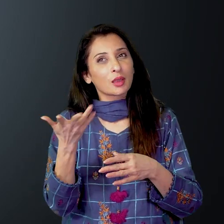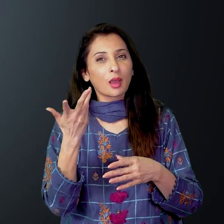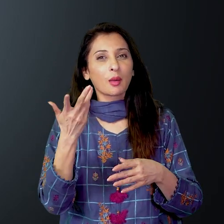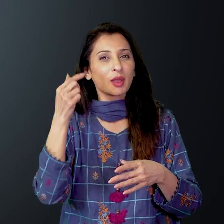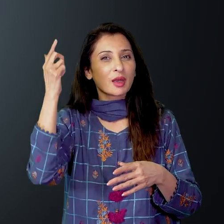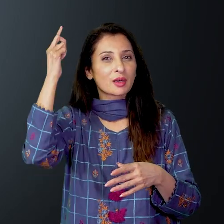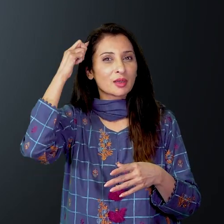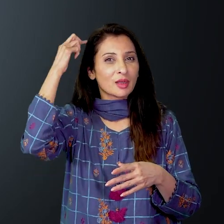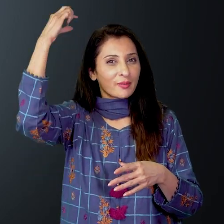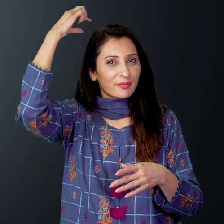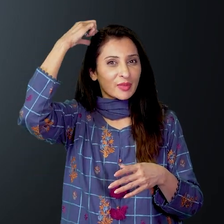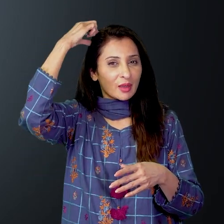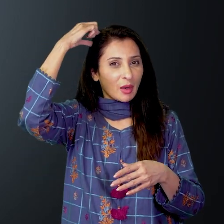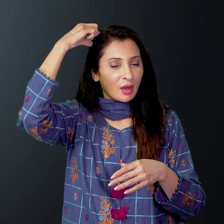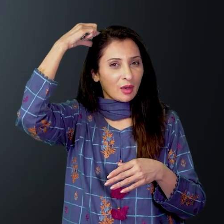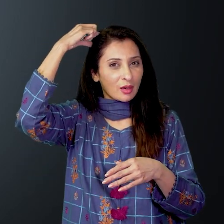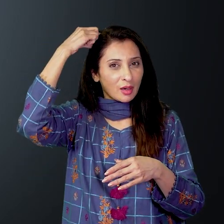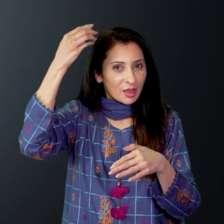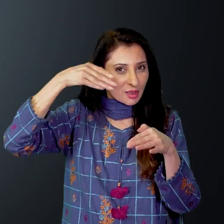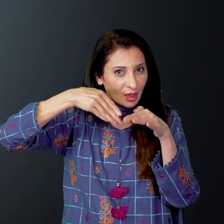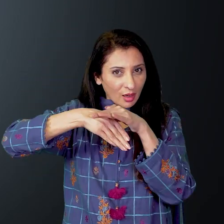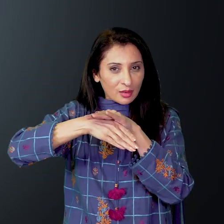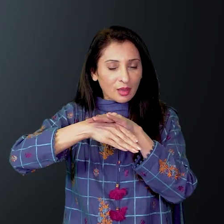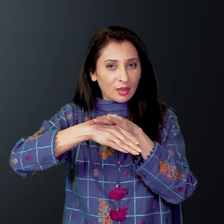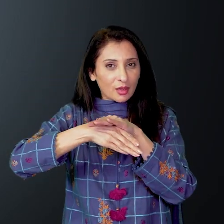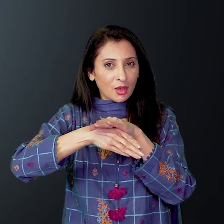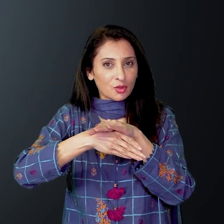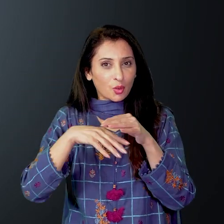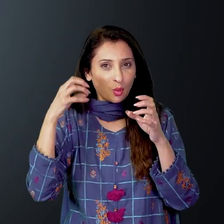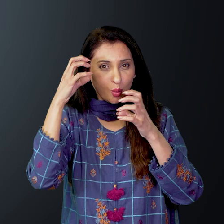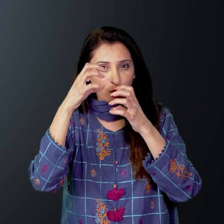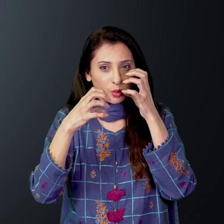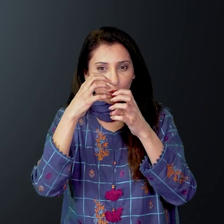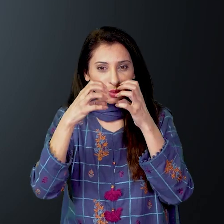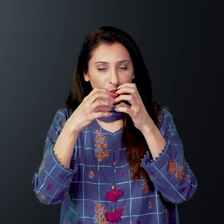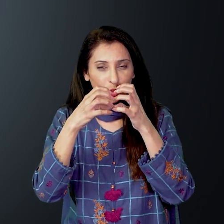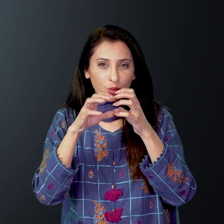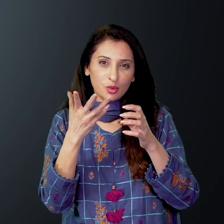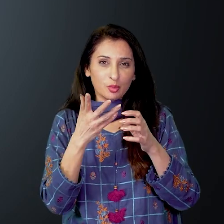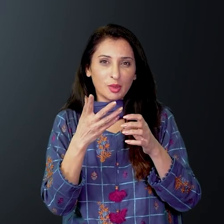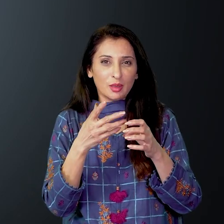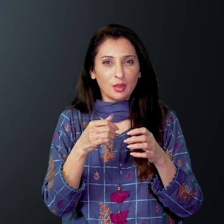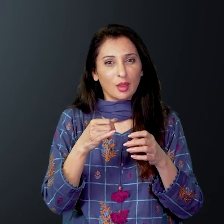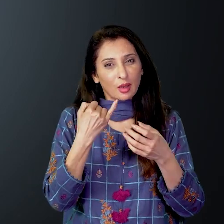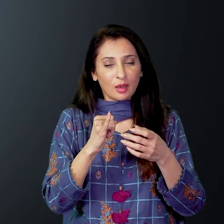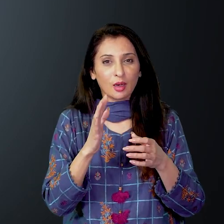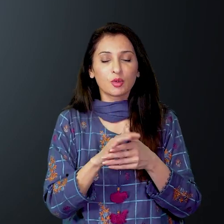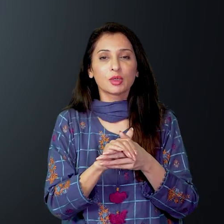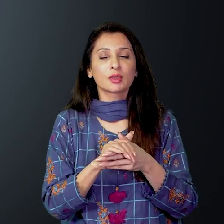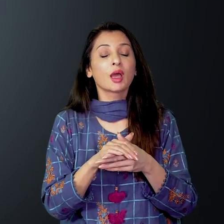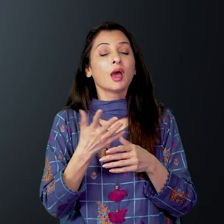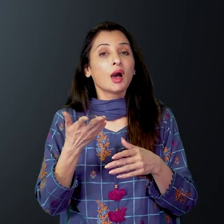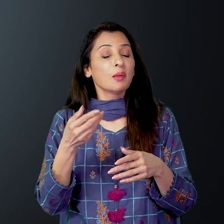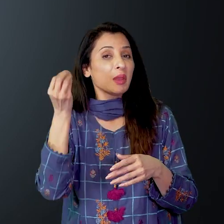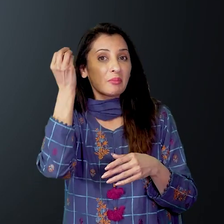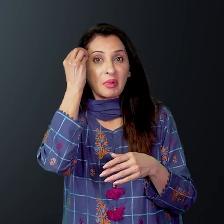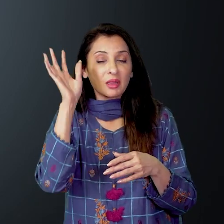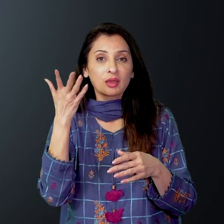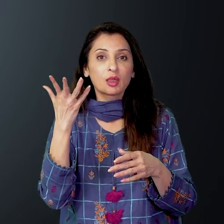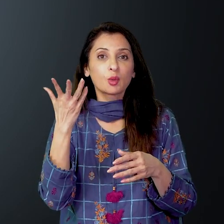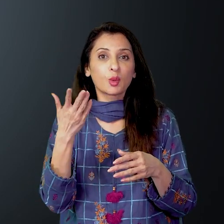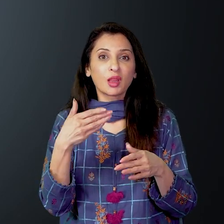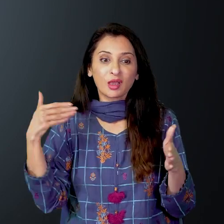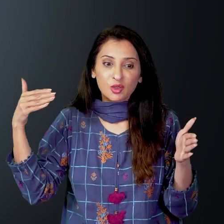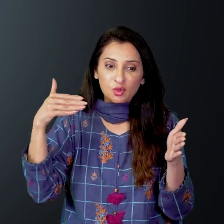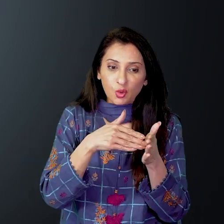हमारा ज़िंदगी का सबसे बड़ा अलमिया जिसे कह लें वो ये है कि हमें पता नहीं लगता कि कौन सी चोट जो है वो किस हद तक हमें